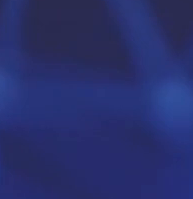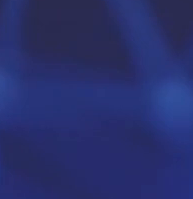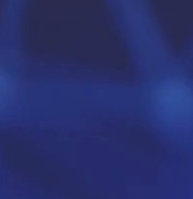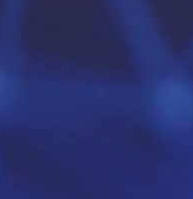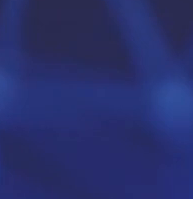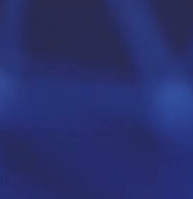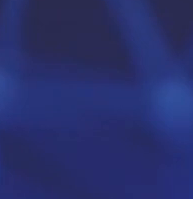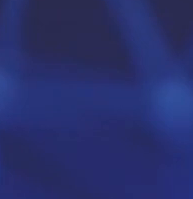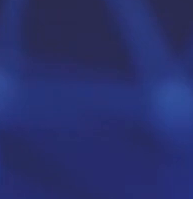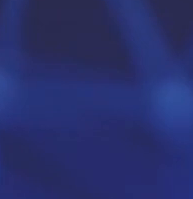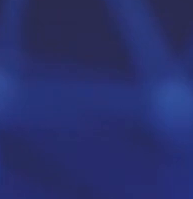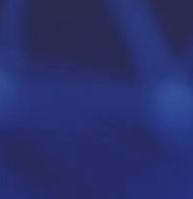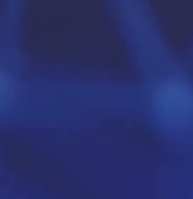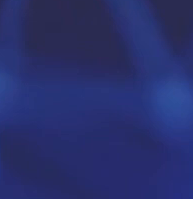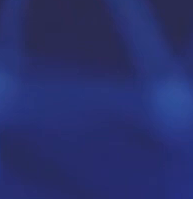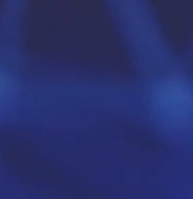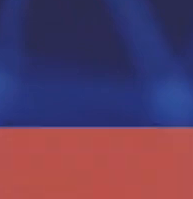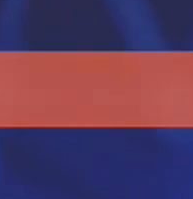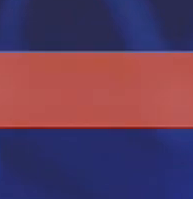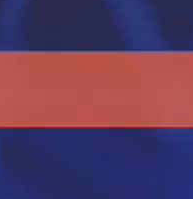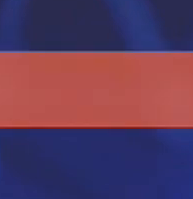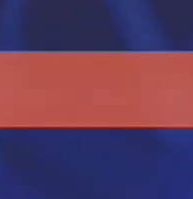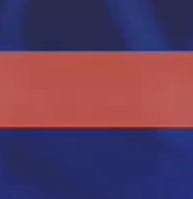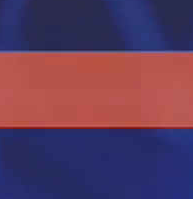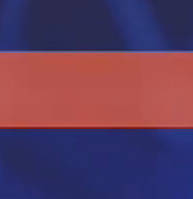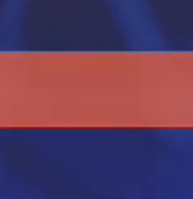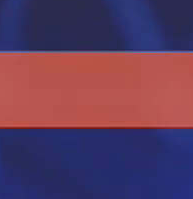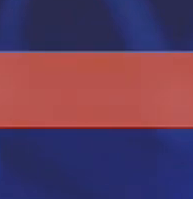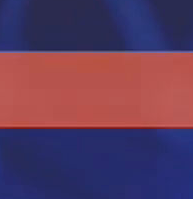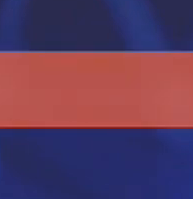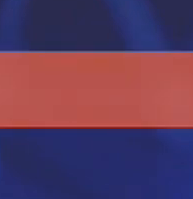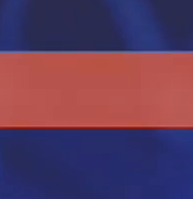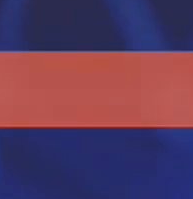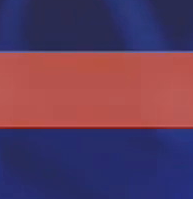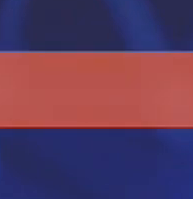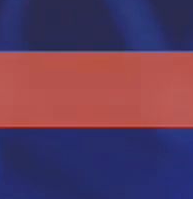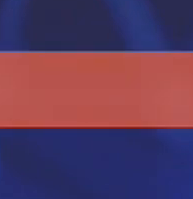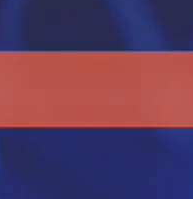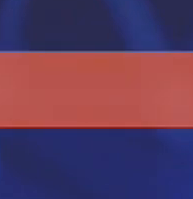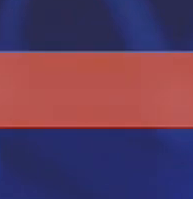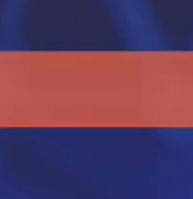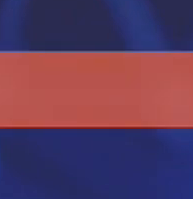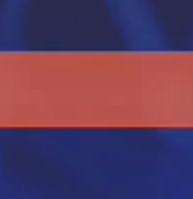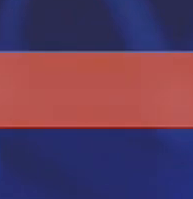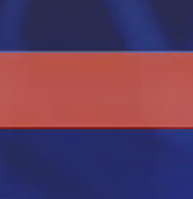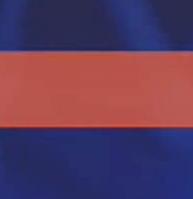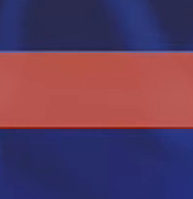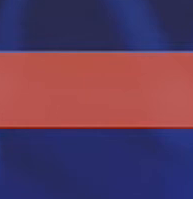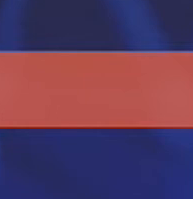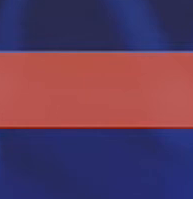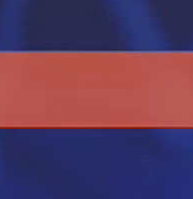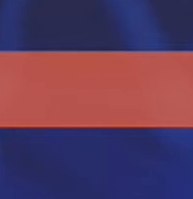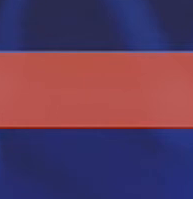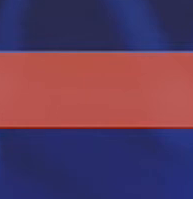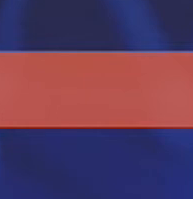девочка, Карамелька. Вот, Карамелька за два дня делает огромные успехи, хотя она была абсолютно дикой,